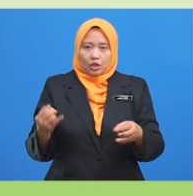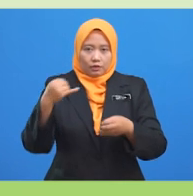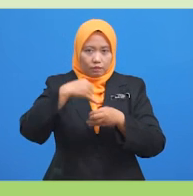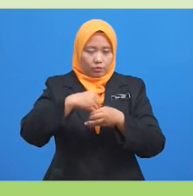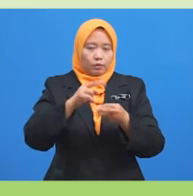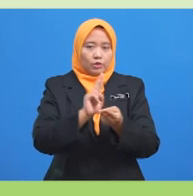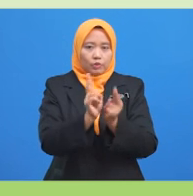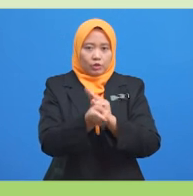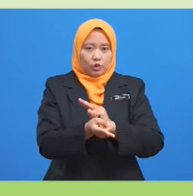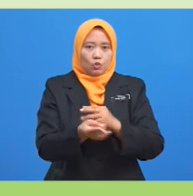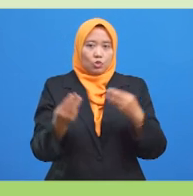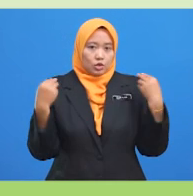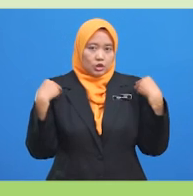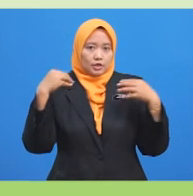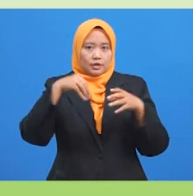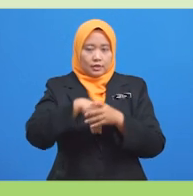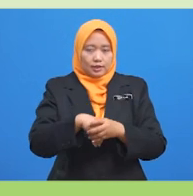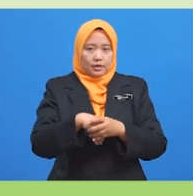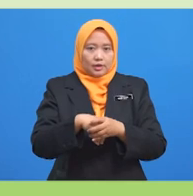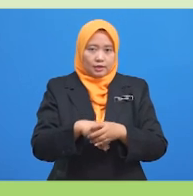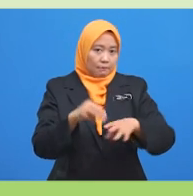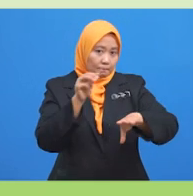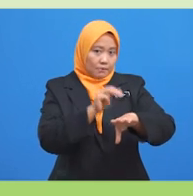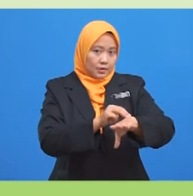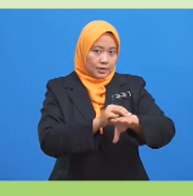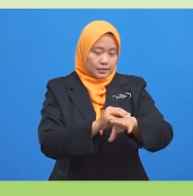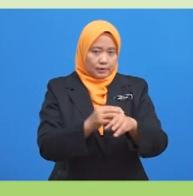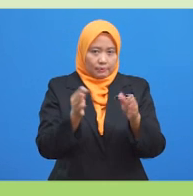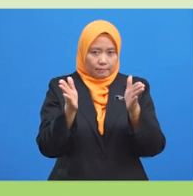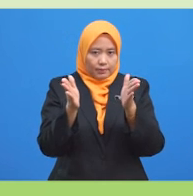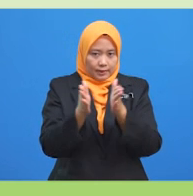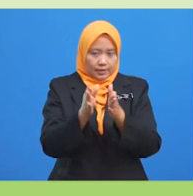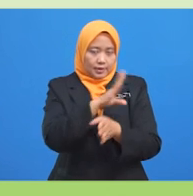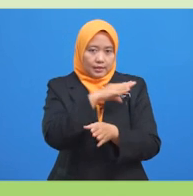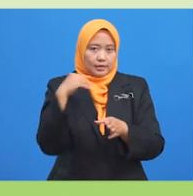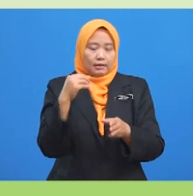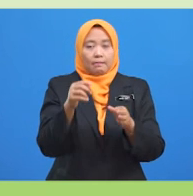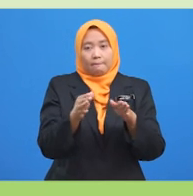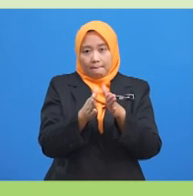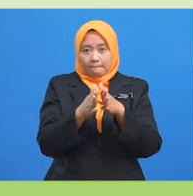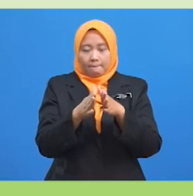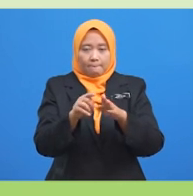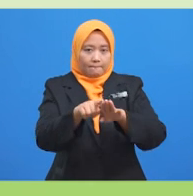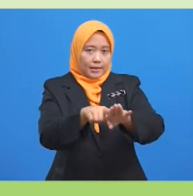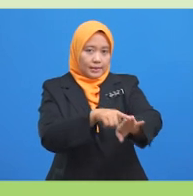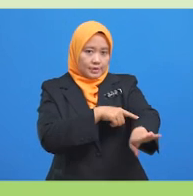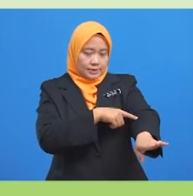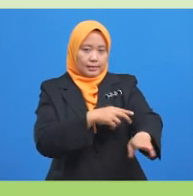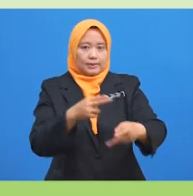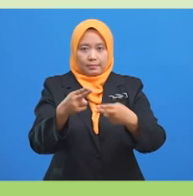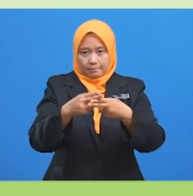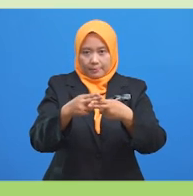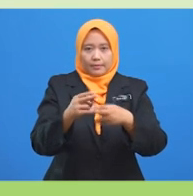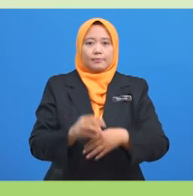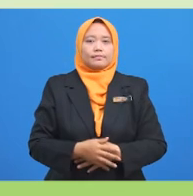wujud dalam pengeluaran jangka masa pendek dan jangka masa panjang. Berikut merupakan contoh